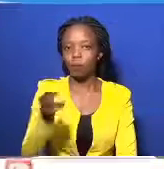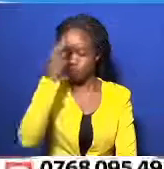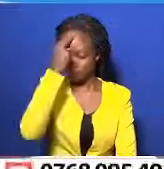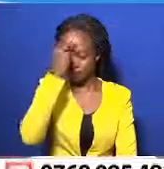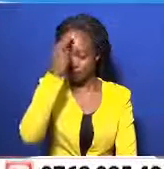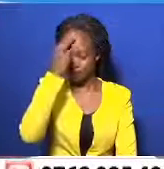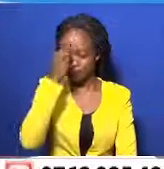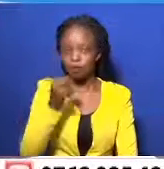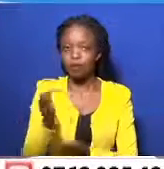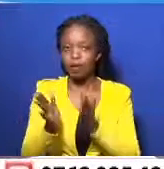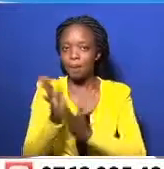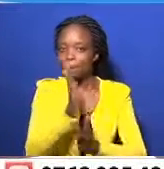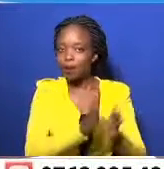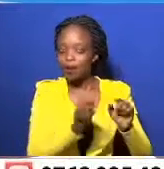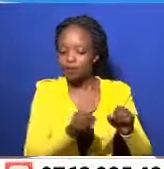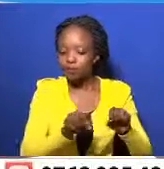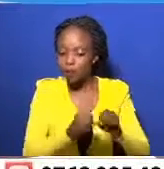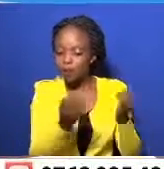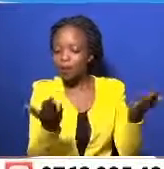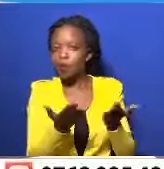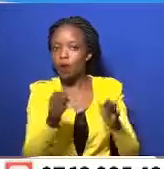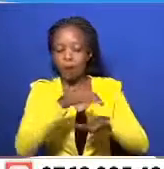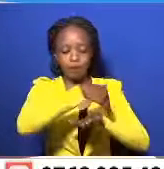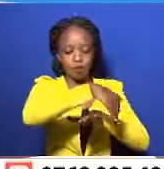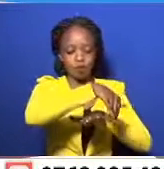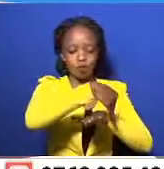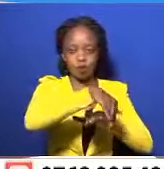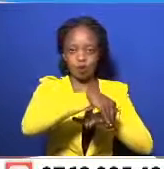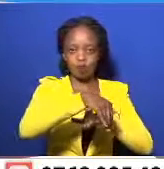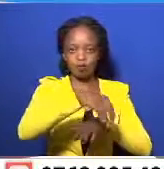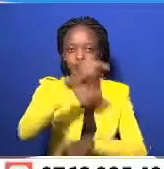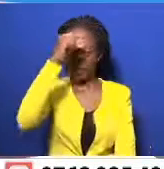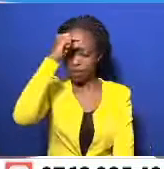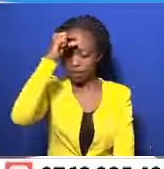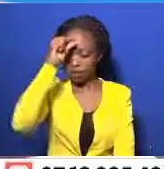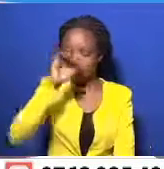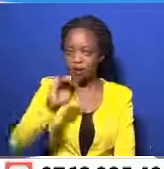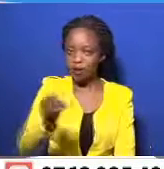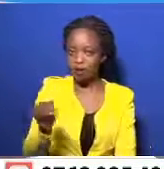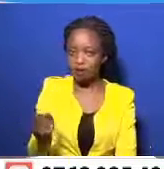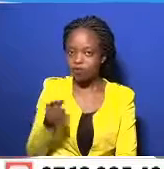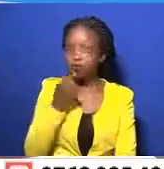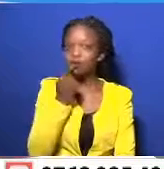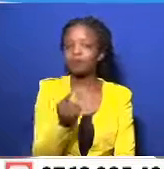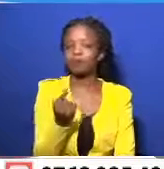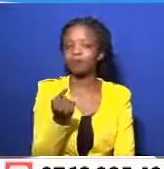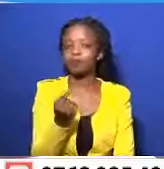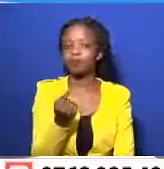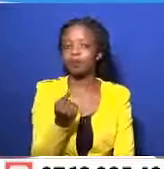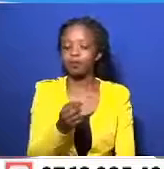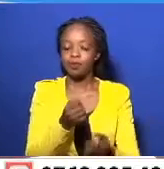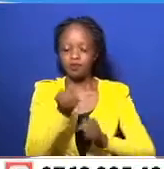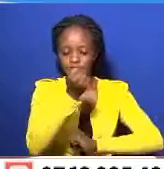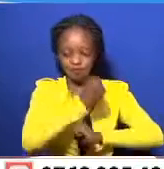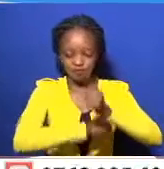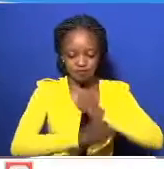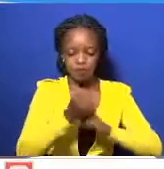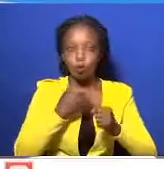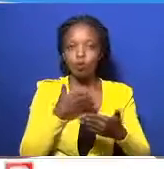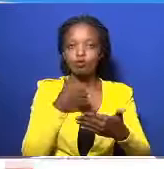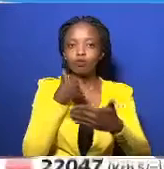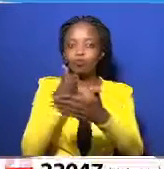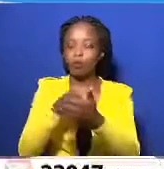hii inaendeshwa katika mipaka ya kaunti hiyo huku serikali ya kaunti ikisema kuwa ni katika juhudi za kuzuia